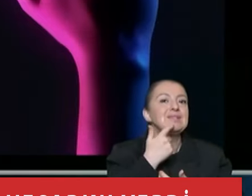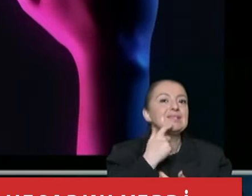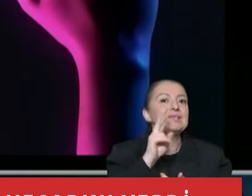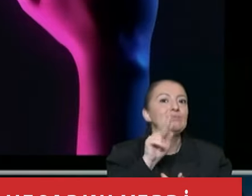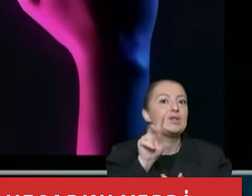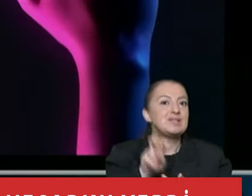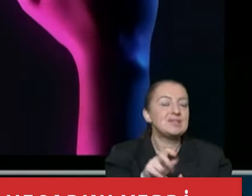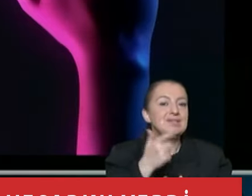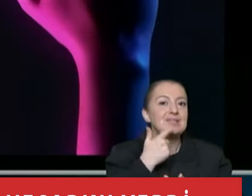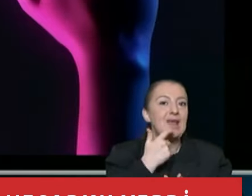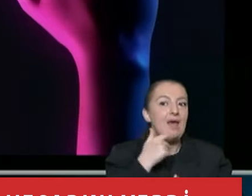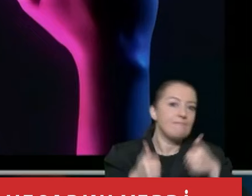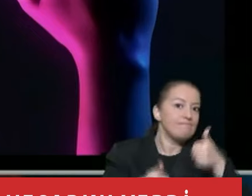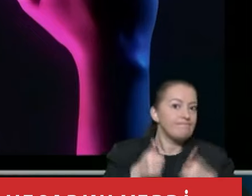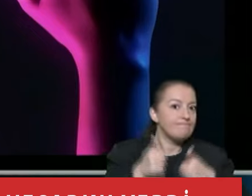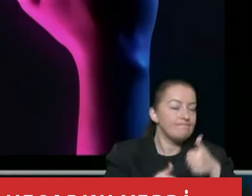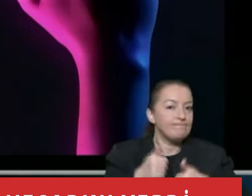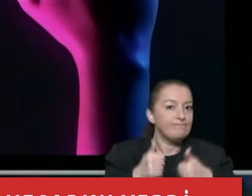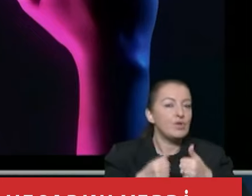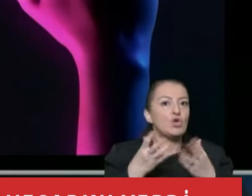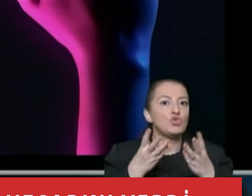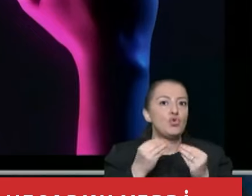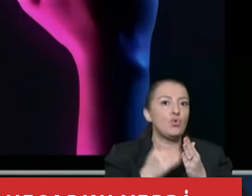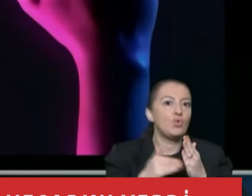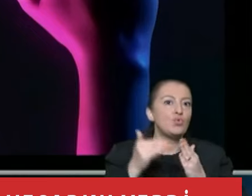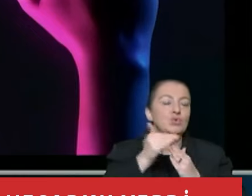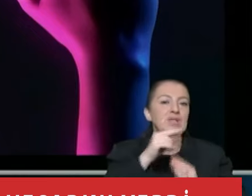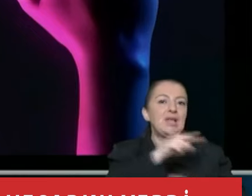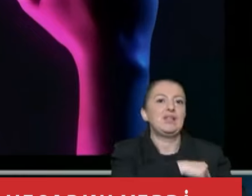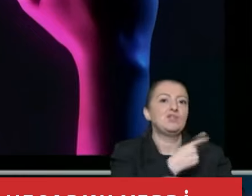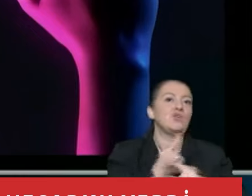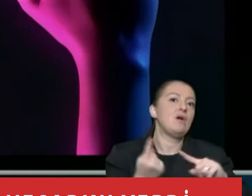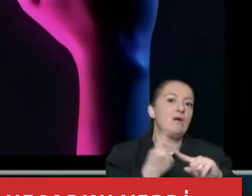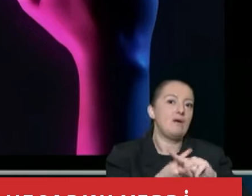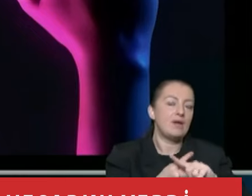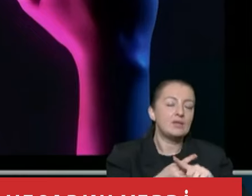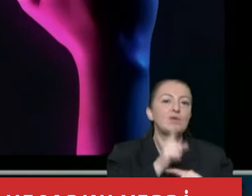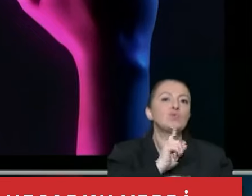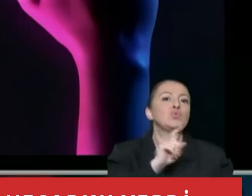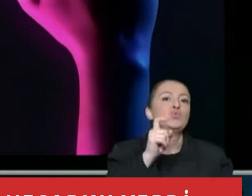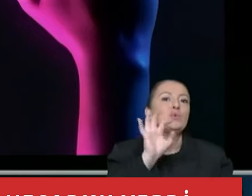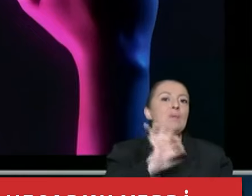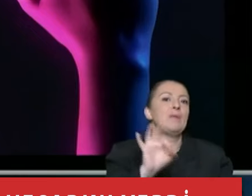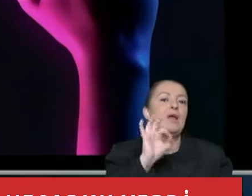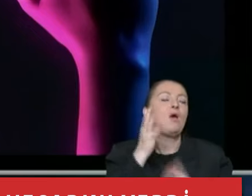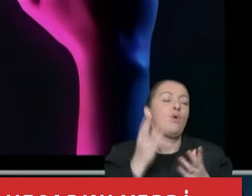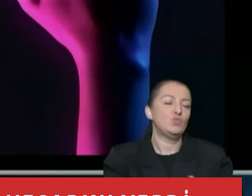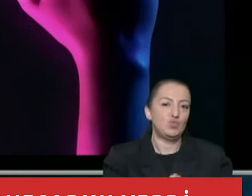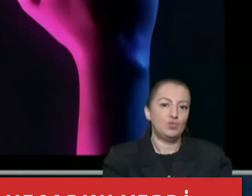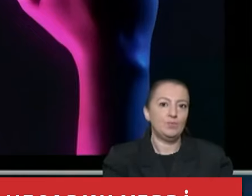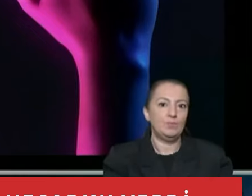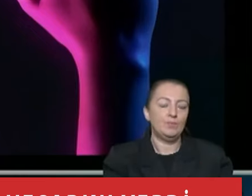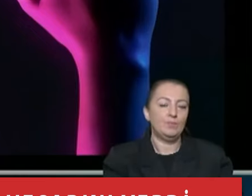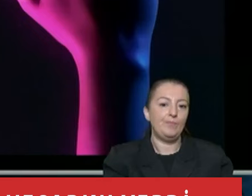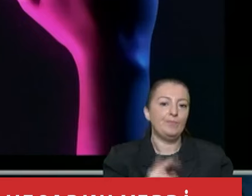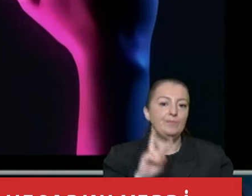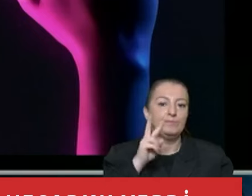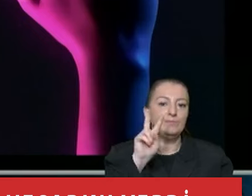2018 yılına kıyasla çok yüksek seviyede artarak 109 milyar lira olarak gerçekleştirilmiştir